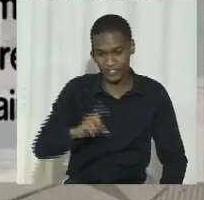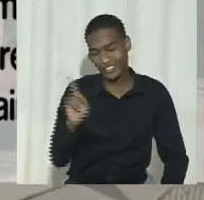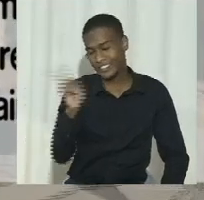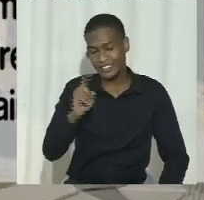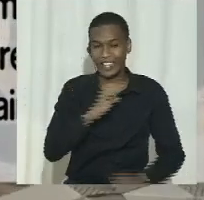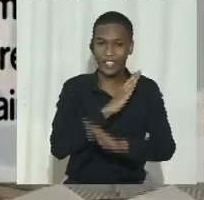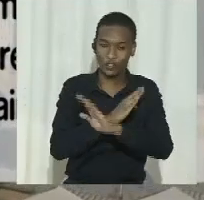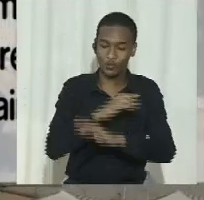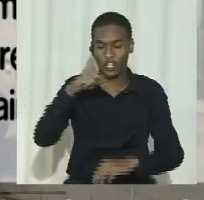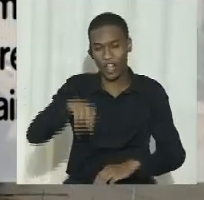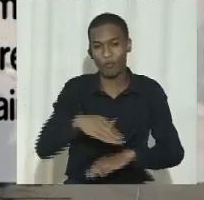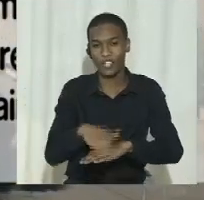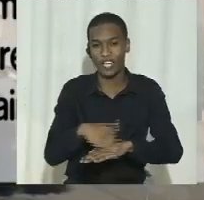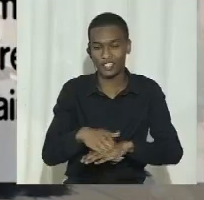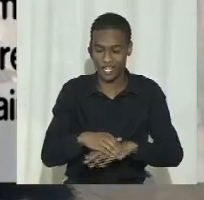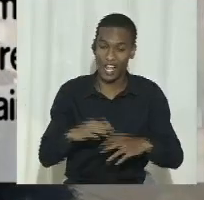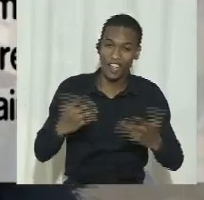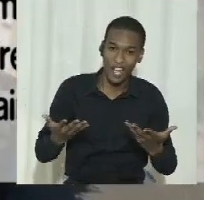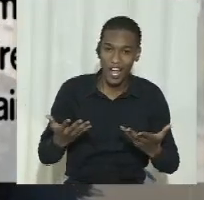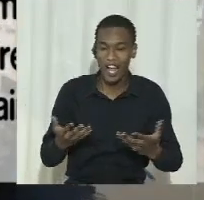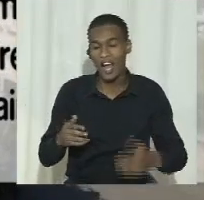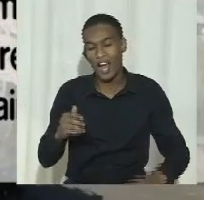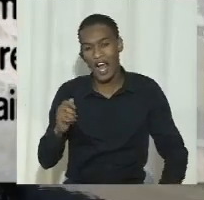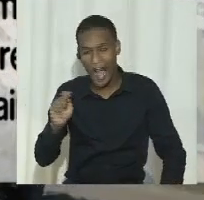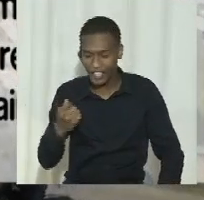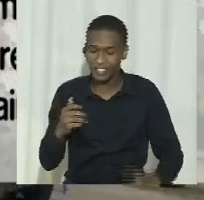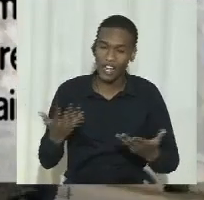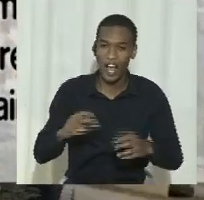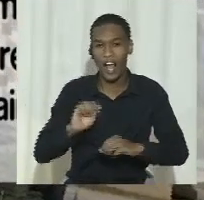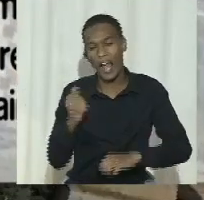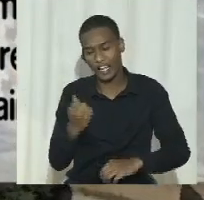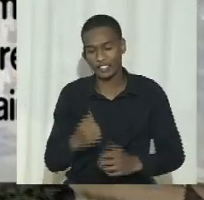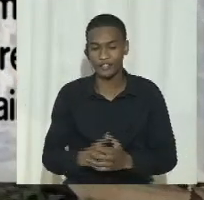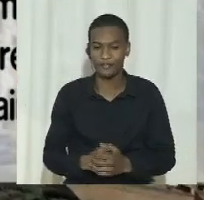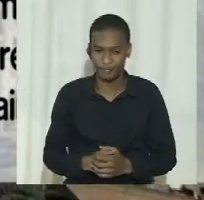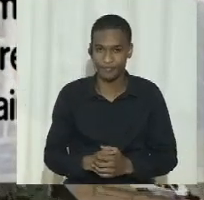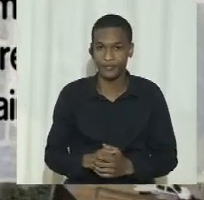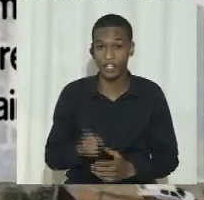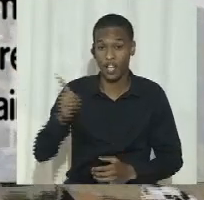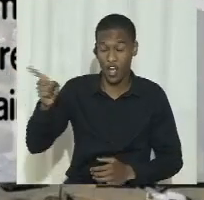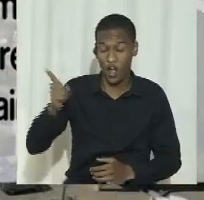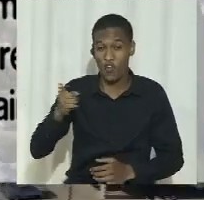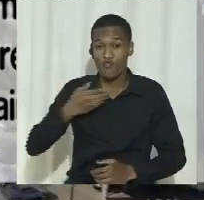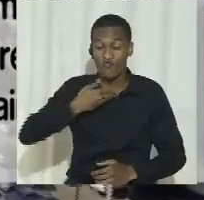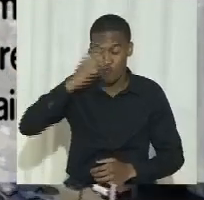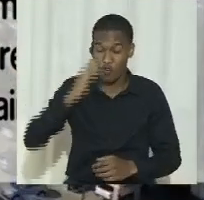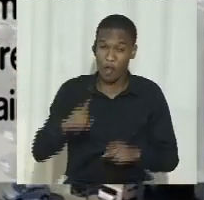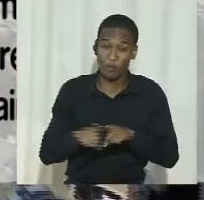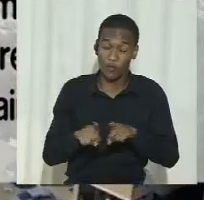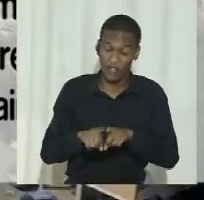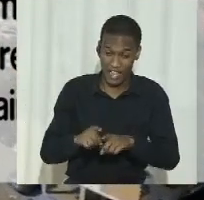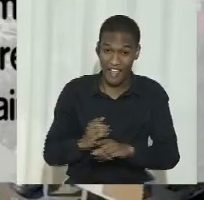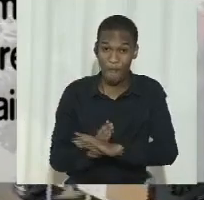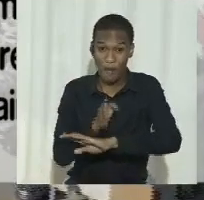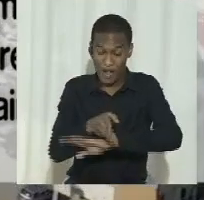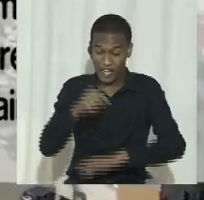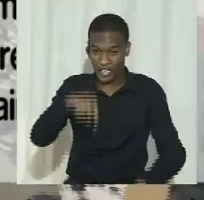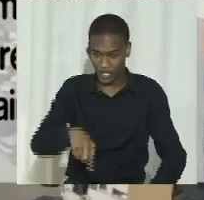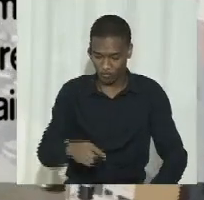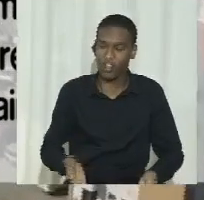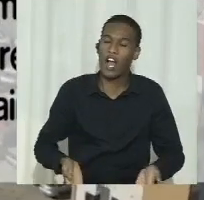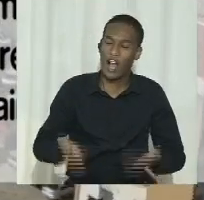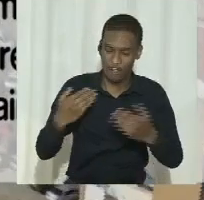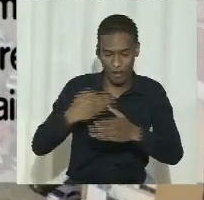avy aiza. Ny fandehanan'ireo teratany vahiny hamonjy ny taniny aviany kosa dia omena lalana trany. Mikasika ireo